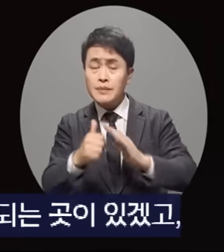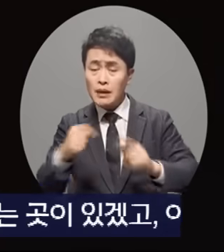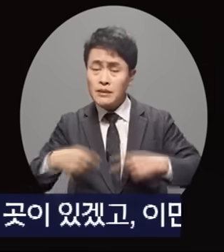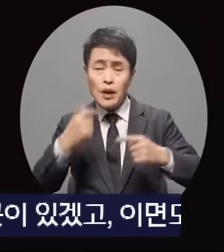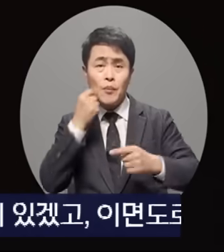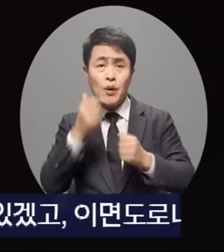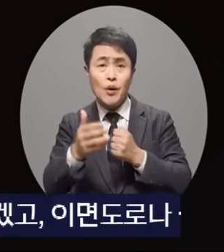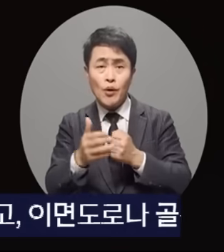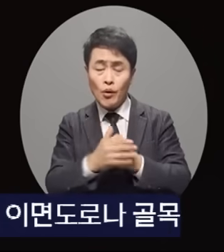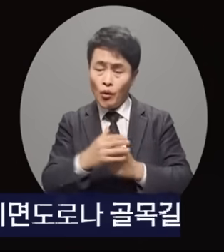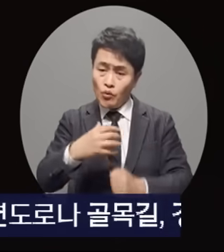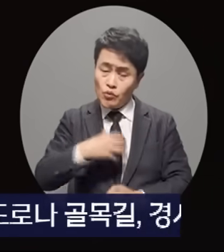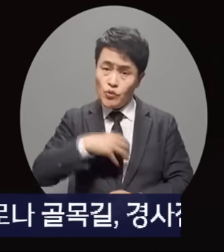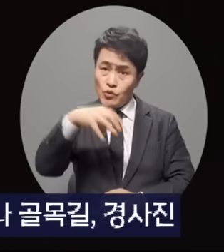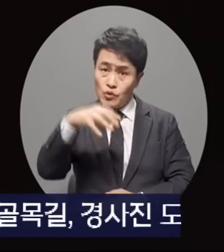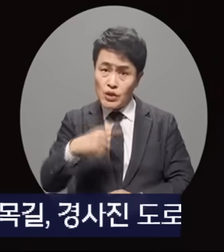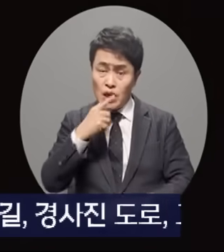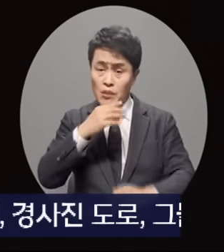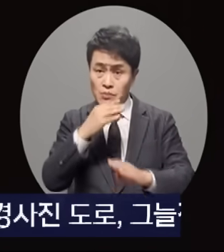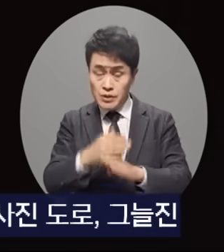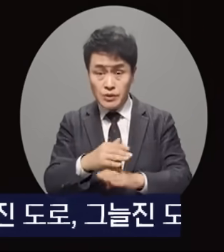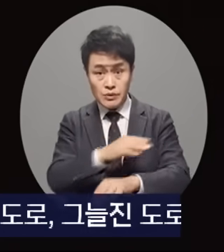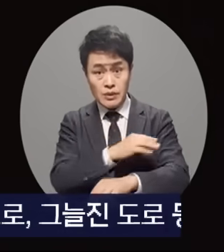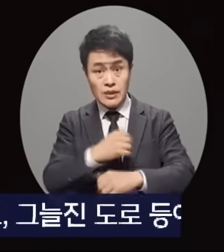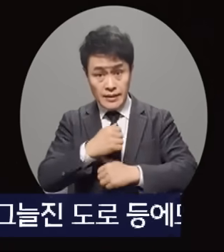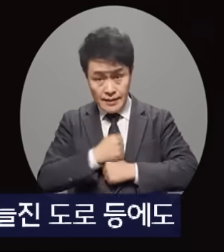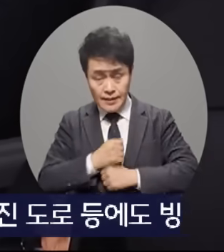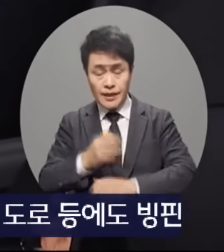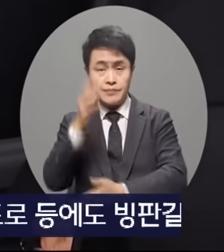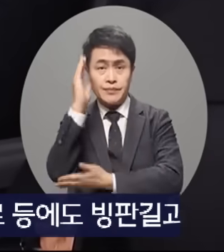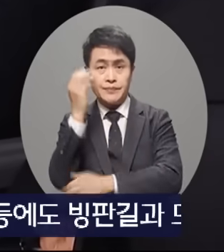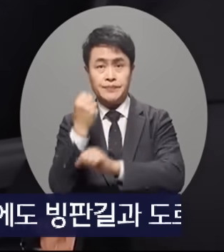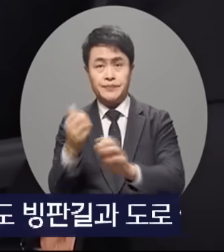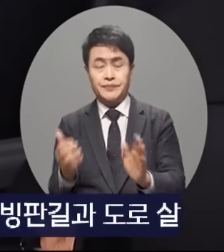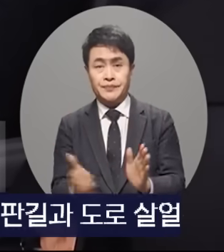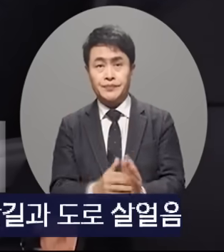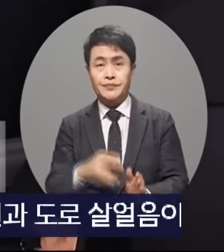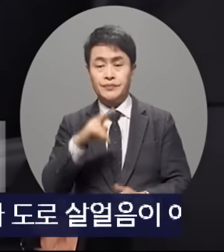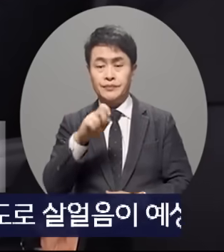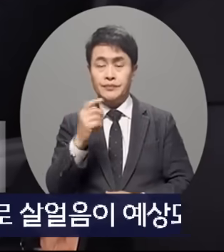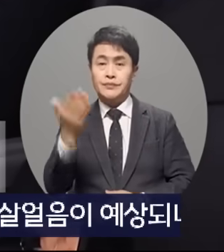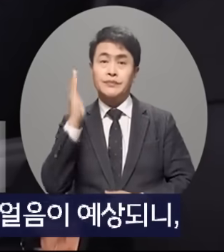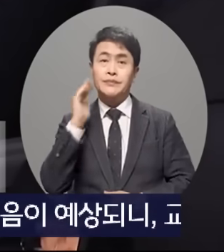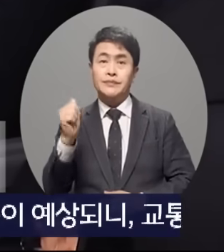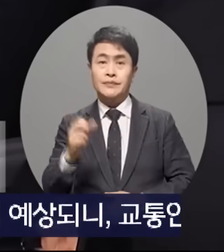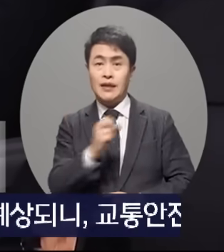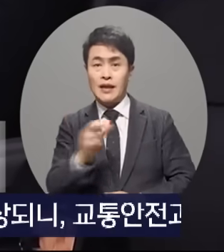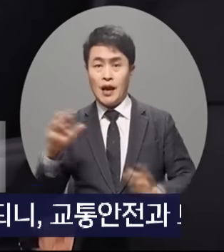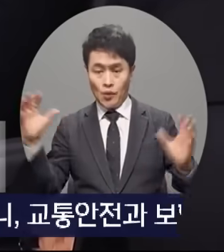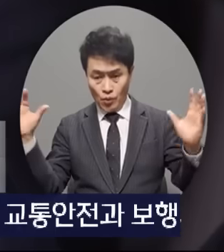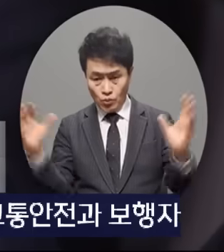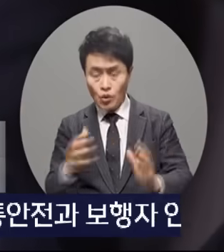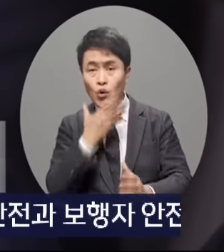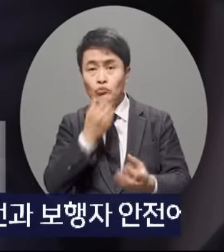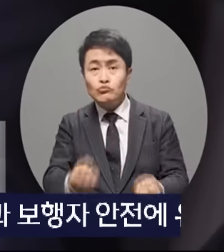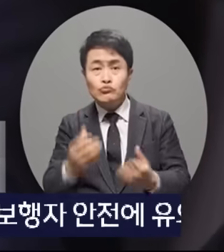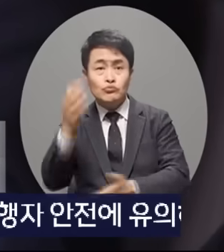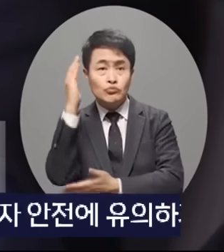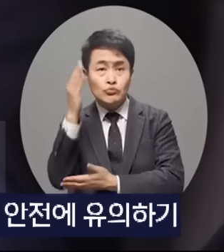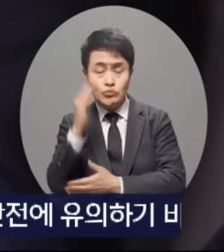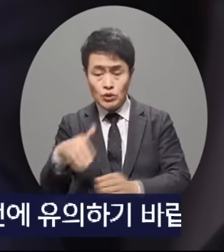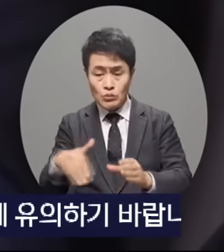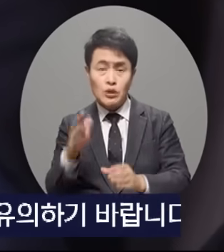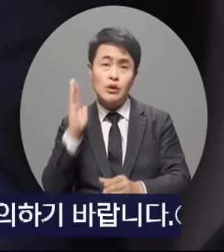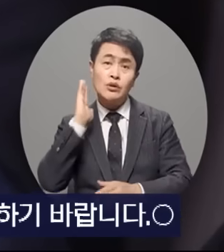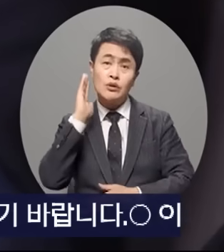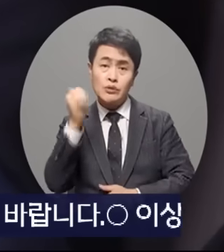못하고 위기에 처한 민주주의를 지키자는 메시지를 전했습니다. 문 전 대통령의 야권 대통합 축사에 대해 문 전 대통령